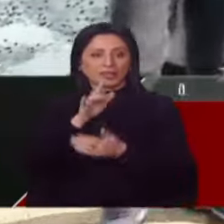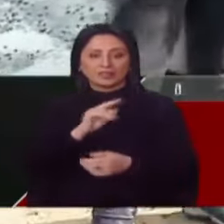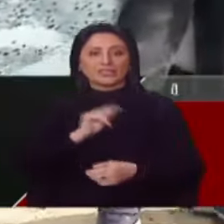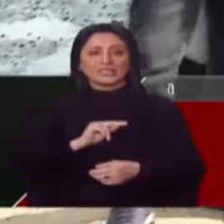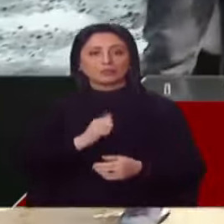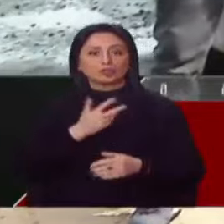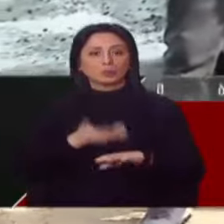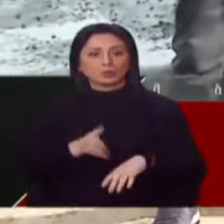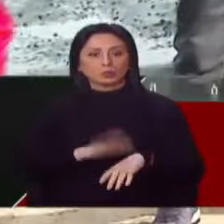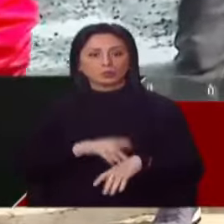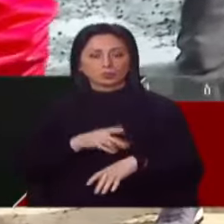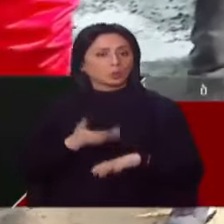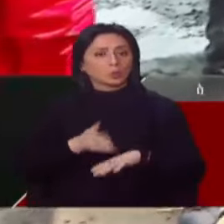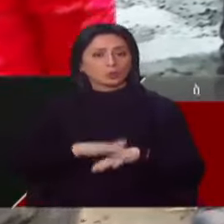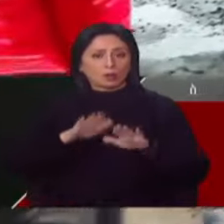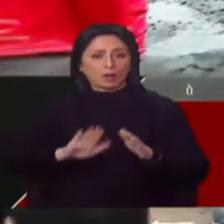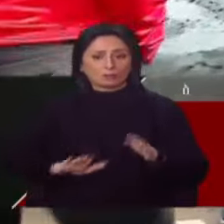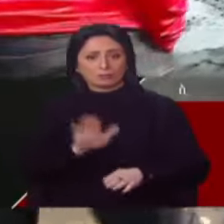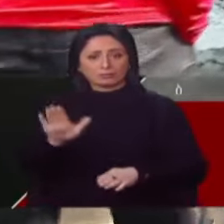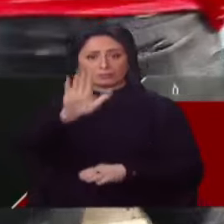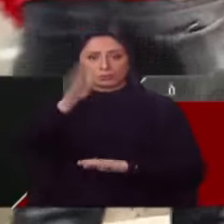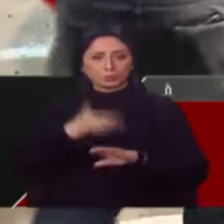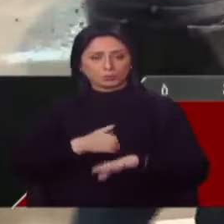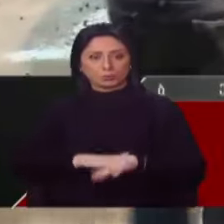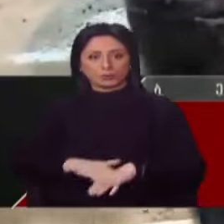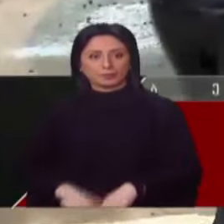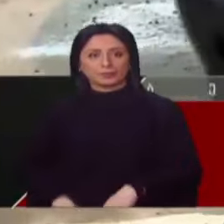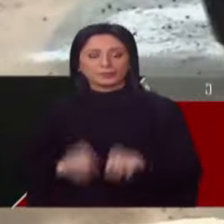სამუშაოდ რამდენად რთულია მაშველებისთვის ძალიან რთულია